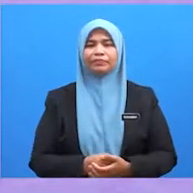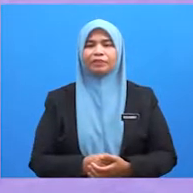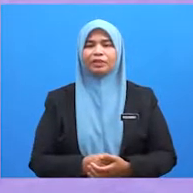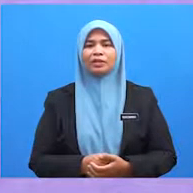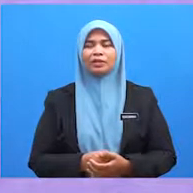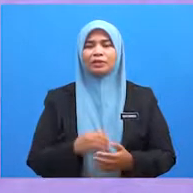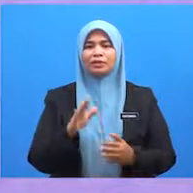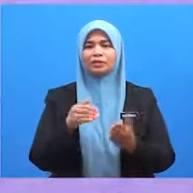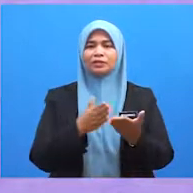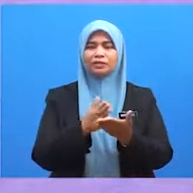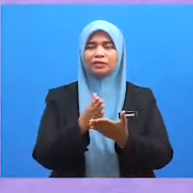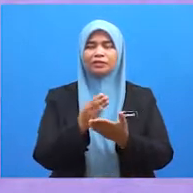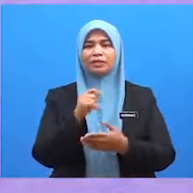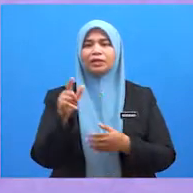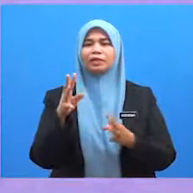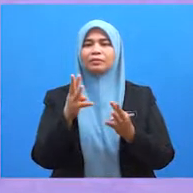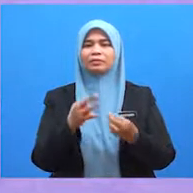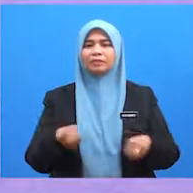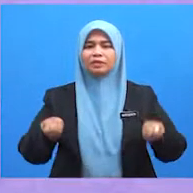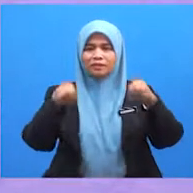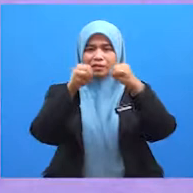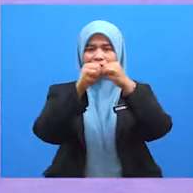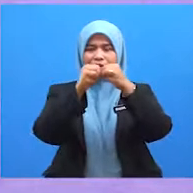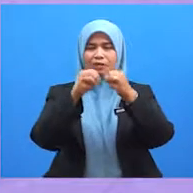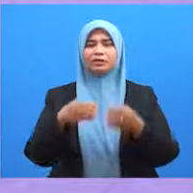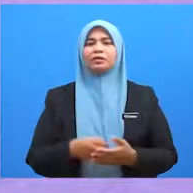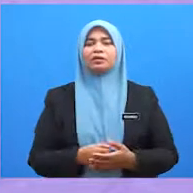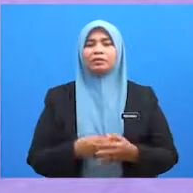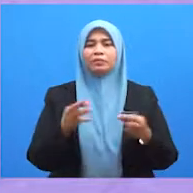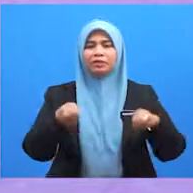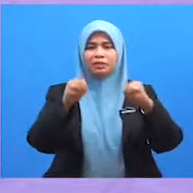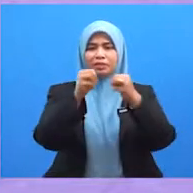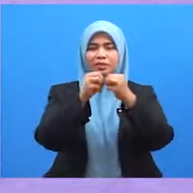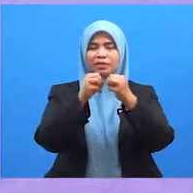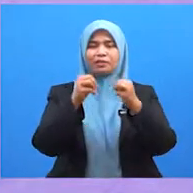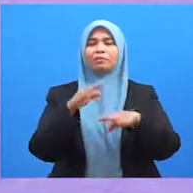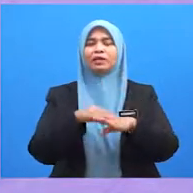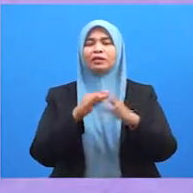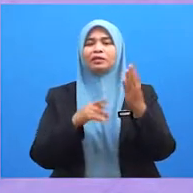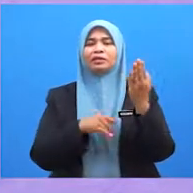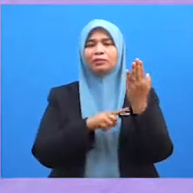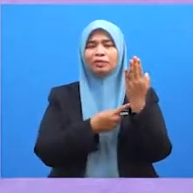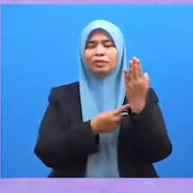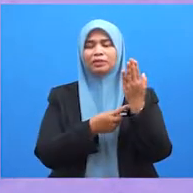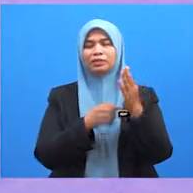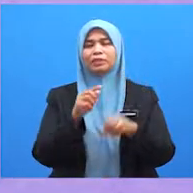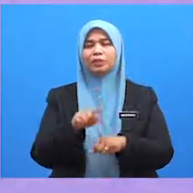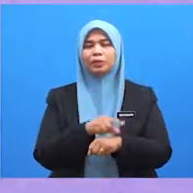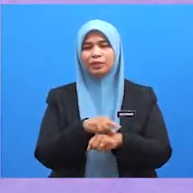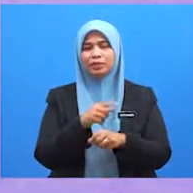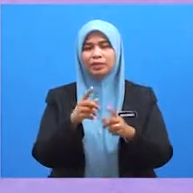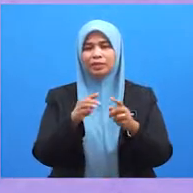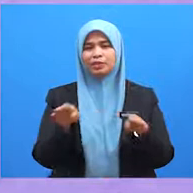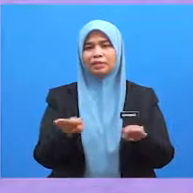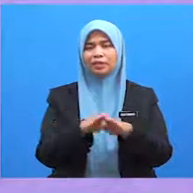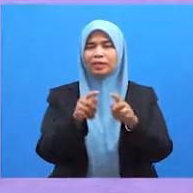Institusi yang seterusnya ialah masjid. Masjid pada asasnya digunakan sebagai tempat